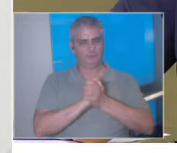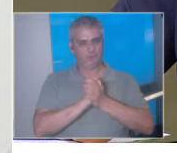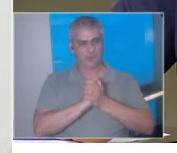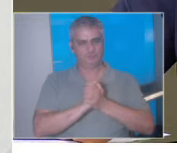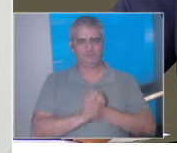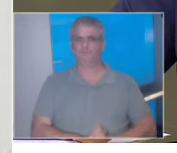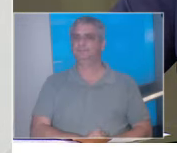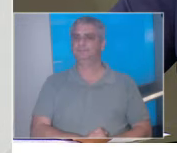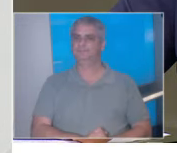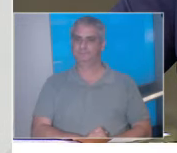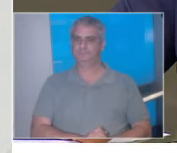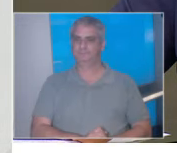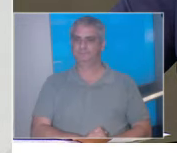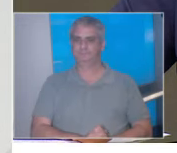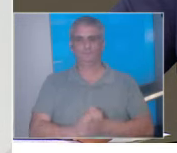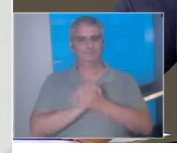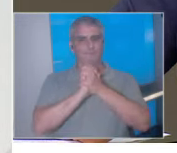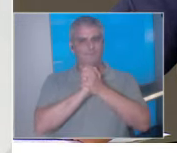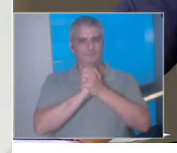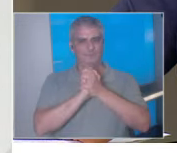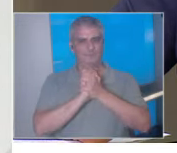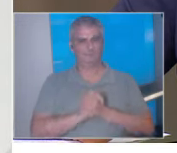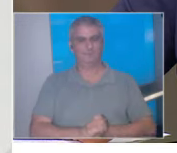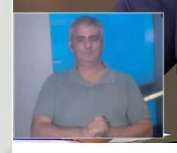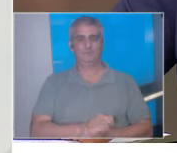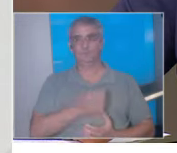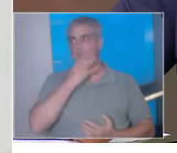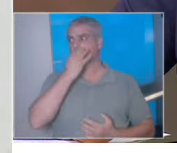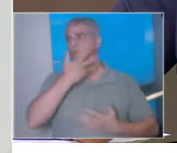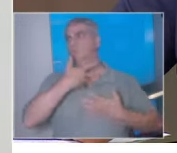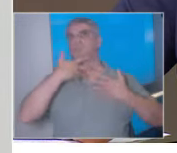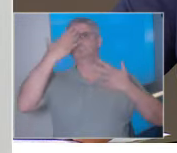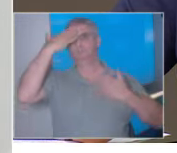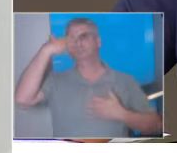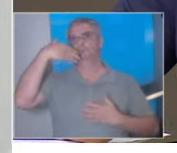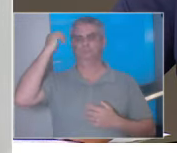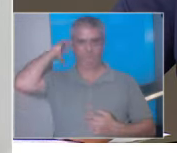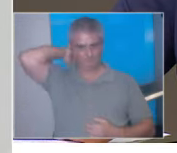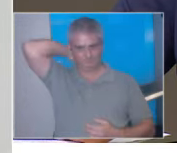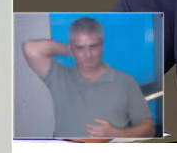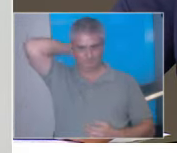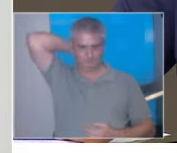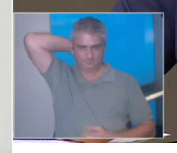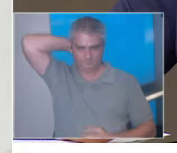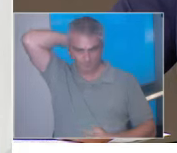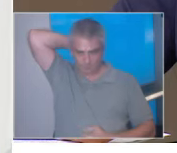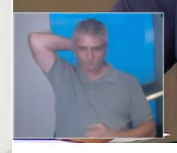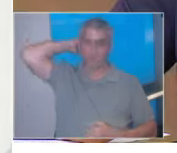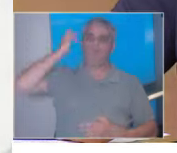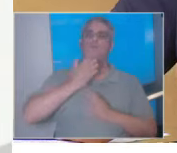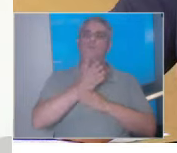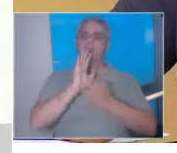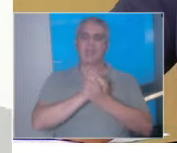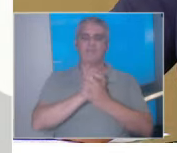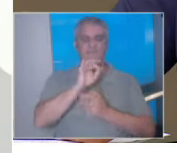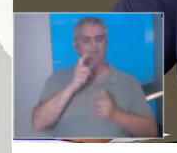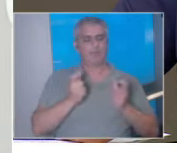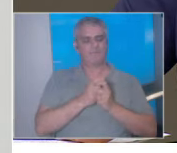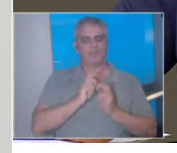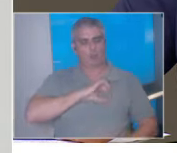לך. שלום ליאת. שלום, שלום. נאום לפנתיאון, הוא פונה שם לחבריו למפלגה, עם